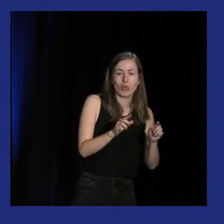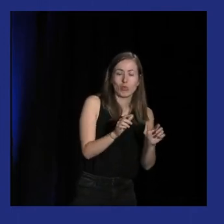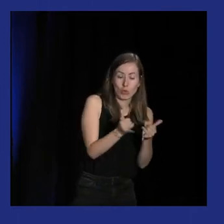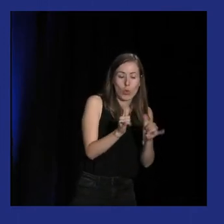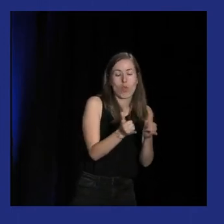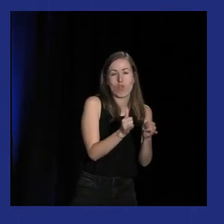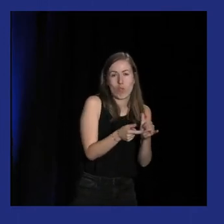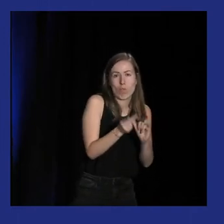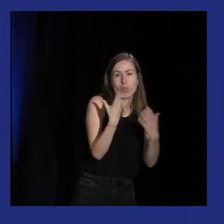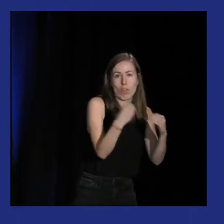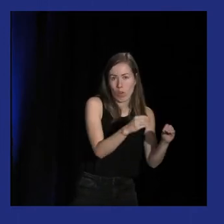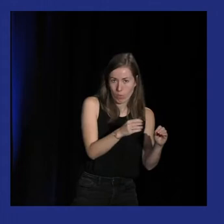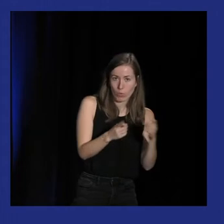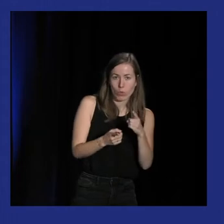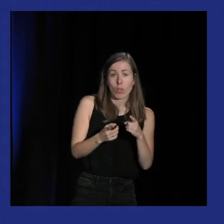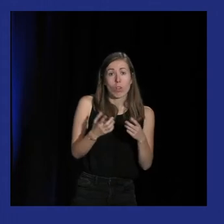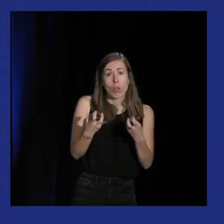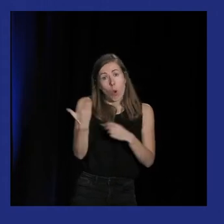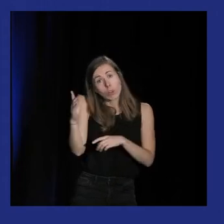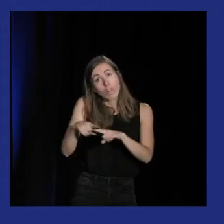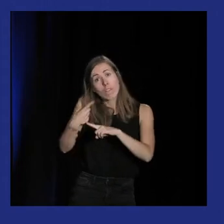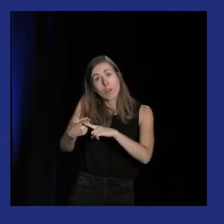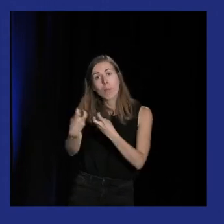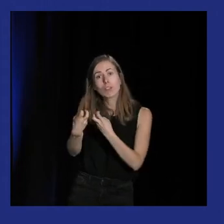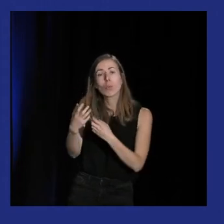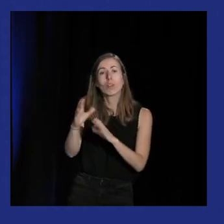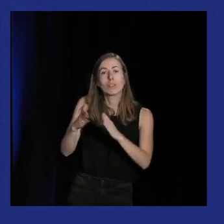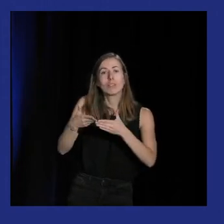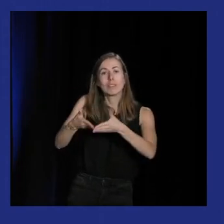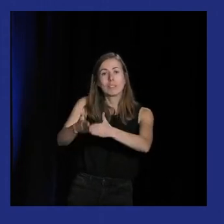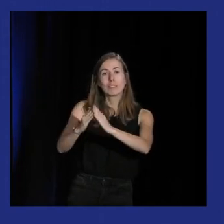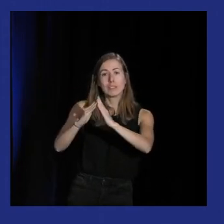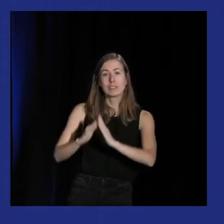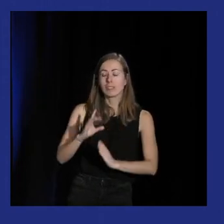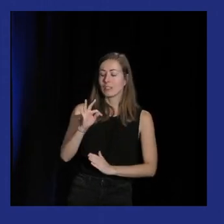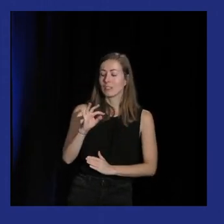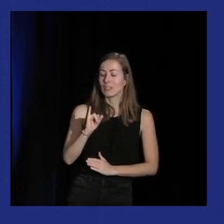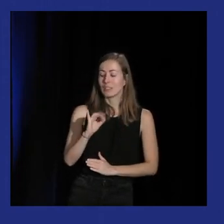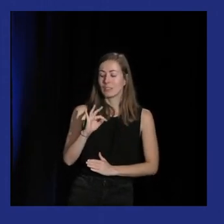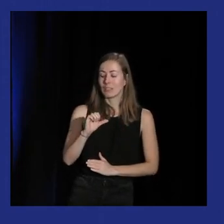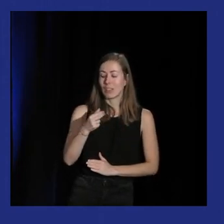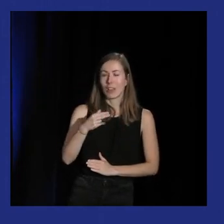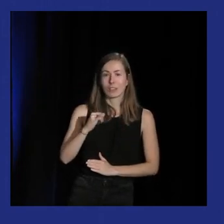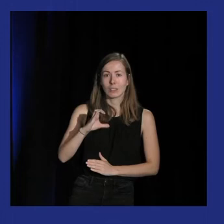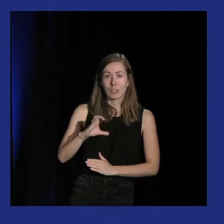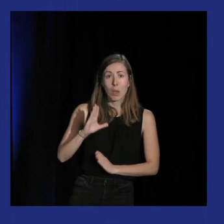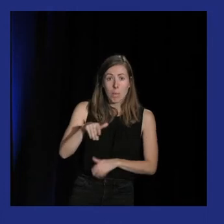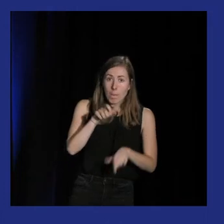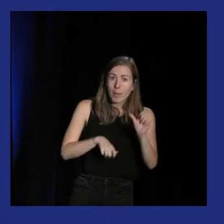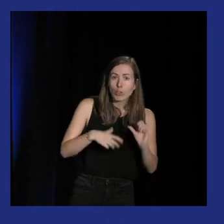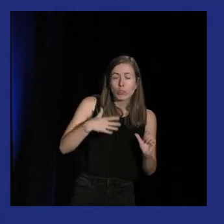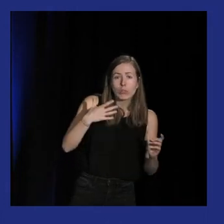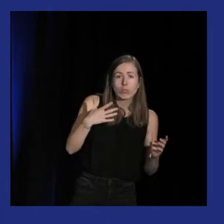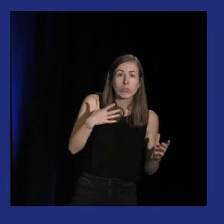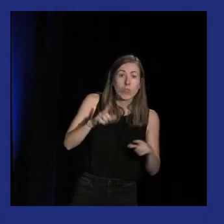des films comme comme Titanic je pense que à un moment donné même les gens qui étaient pas forcément fans de ce film et donc il y a d'autres